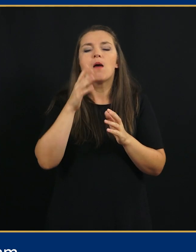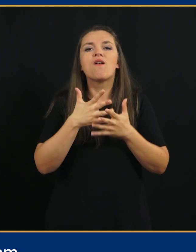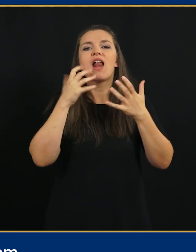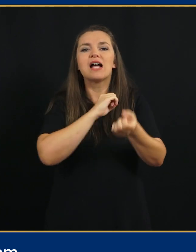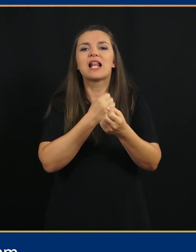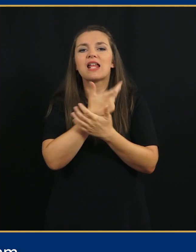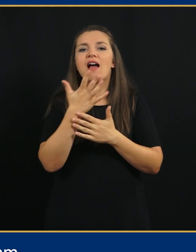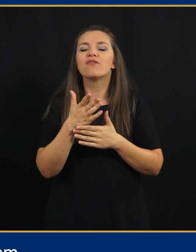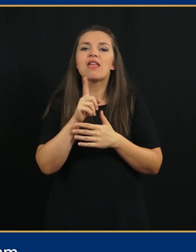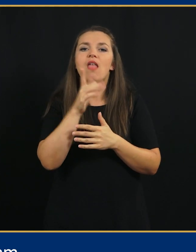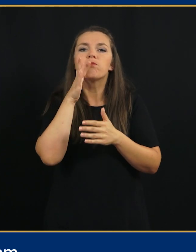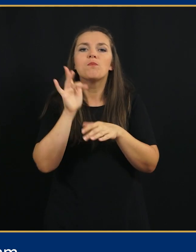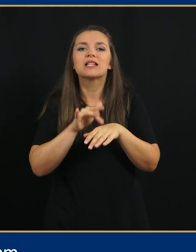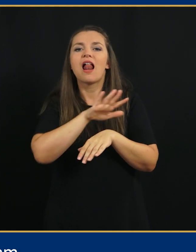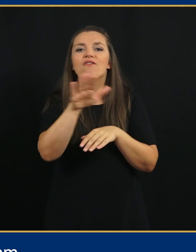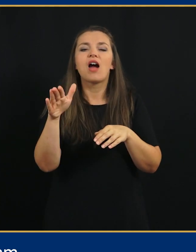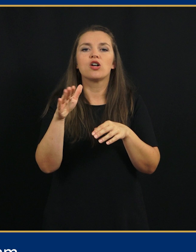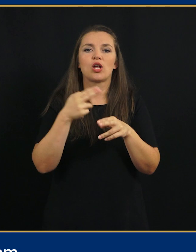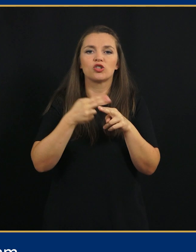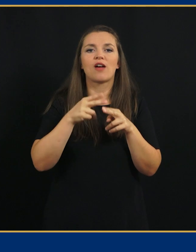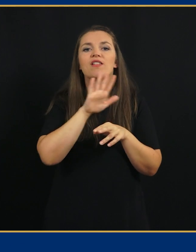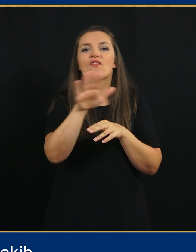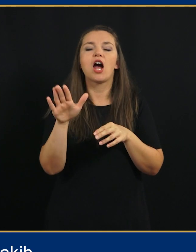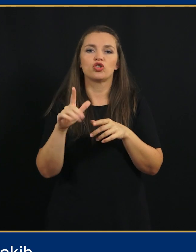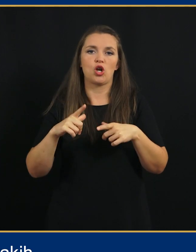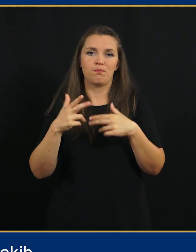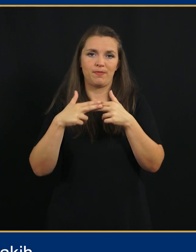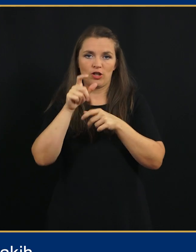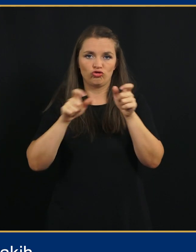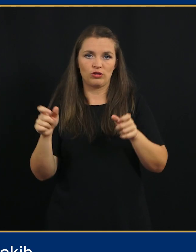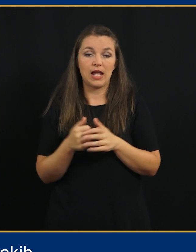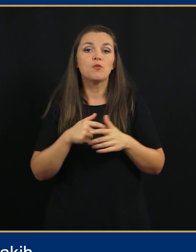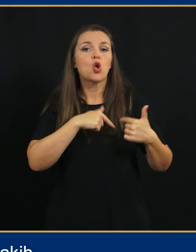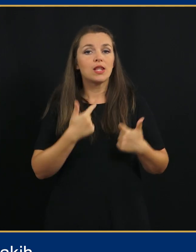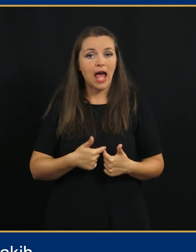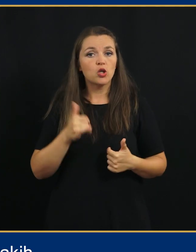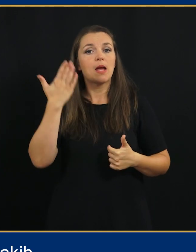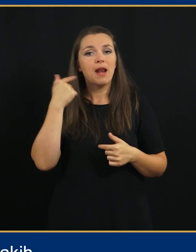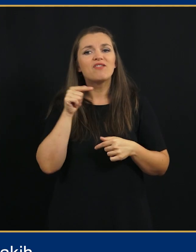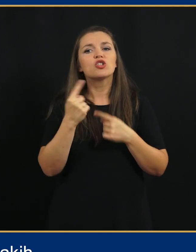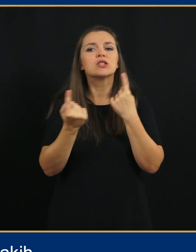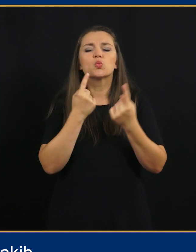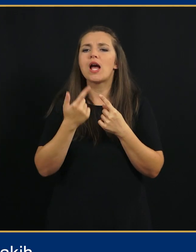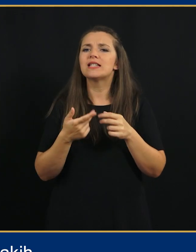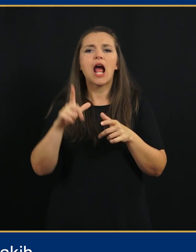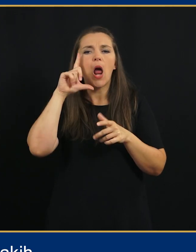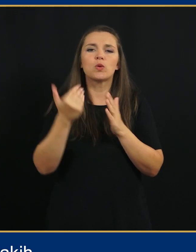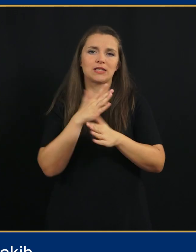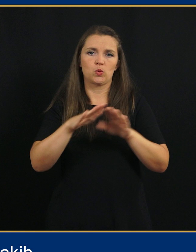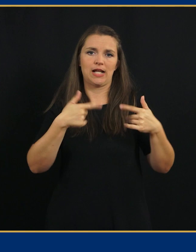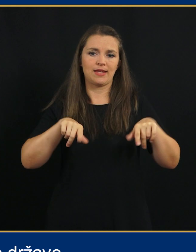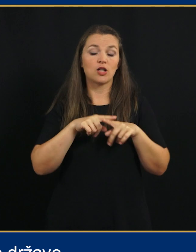prizanesla vašim državam in življenjem vaših bližnjih. Solidarnost je bila in je v takih okoliščinah ključna za vse